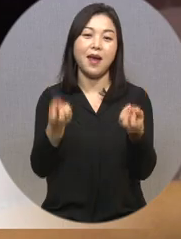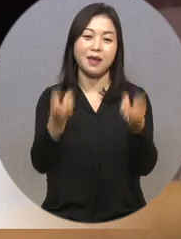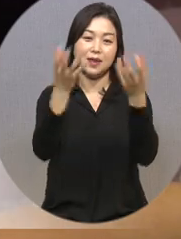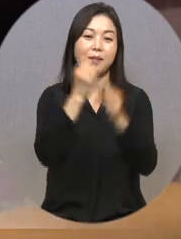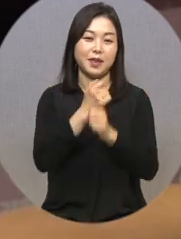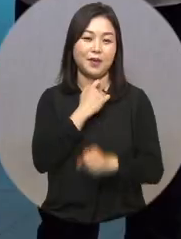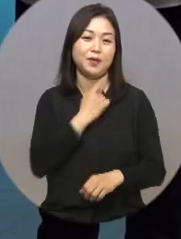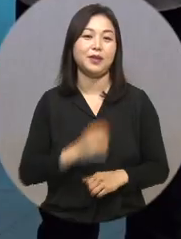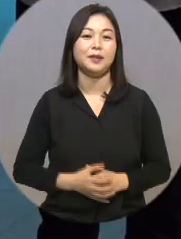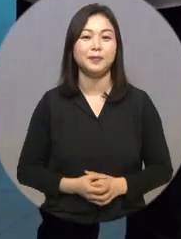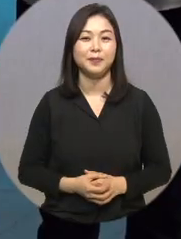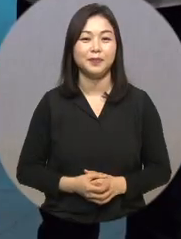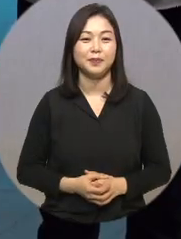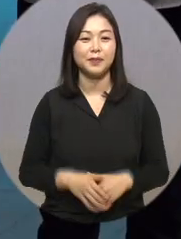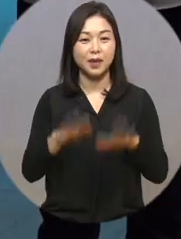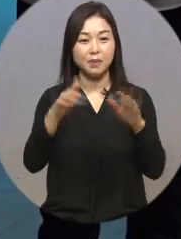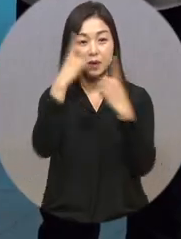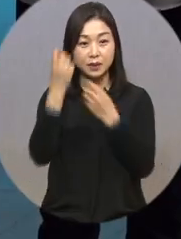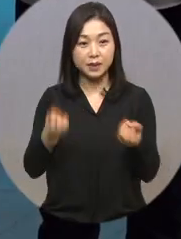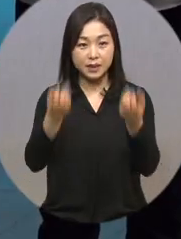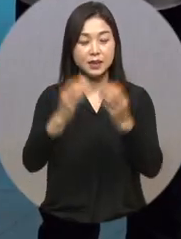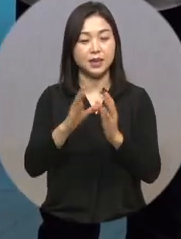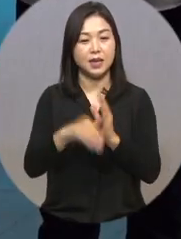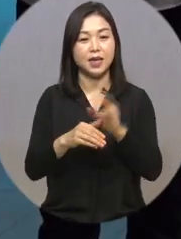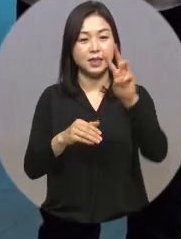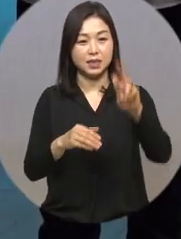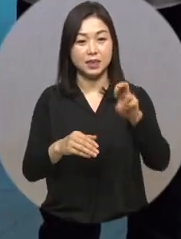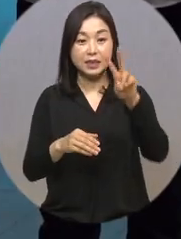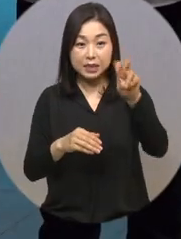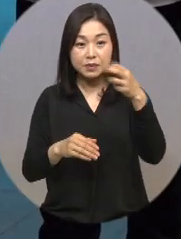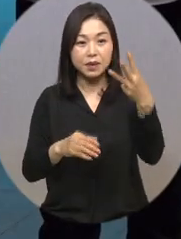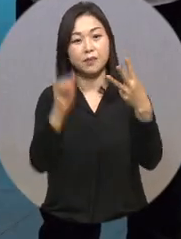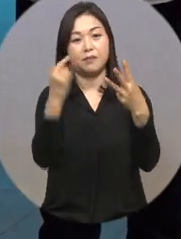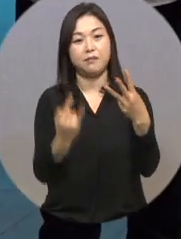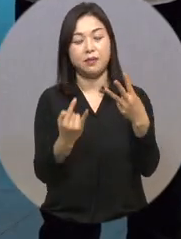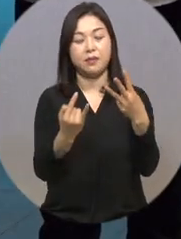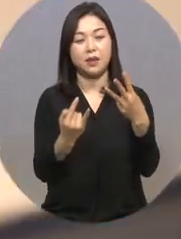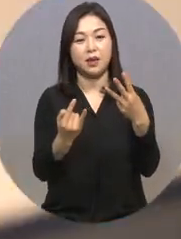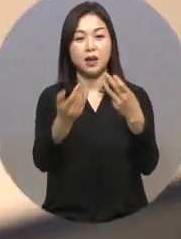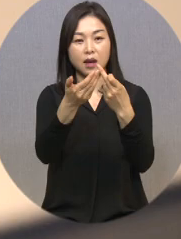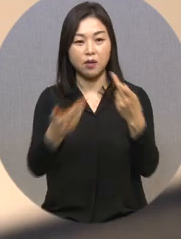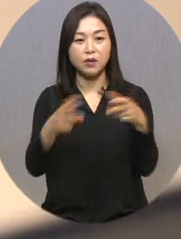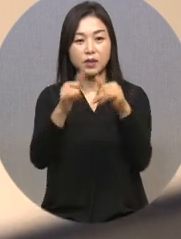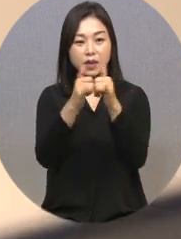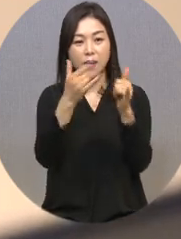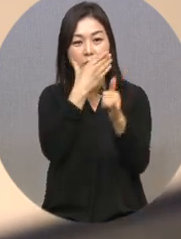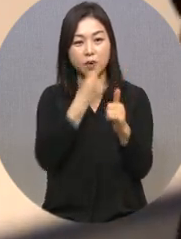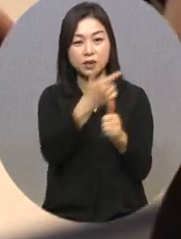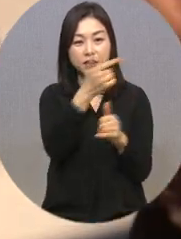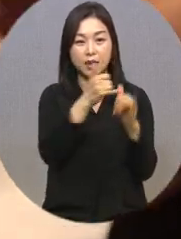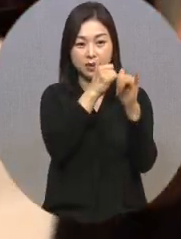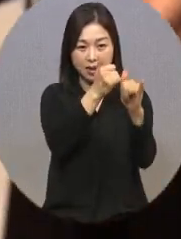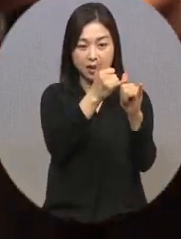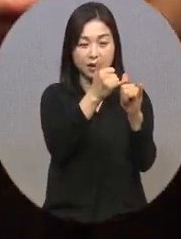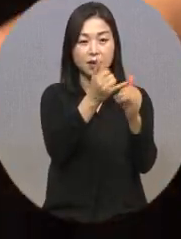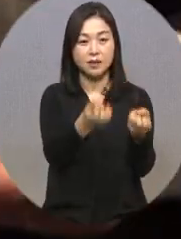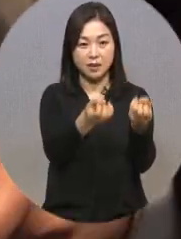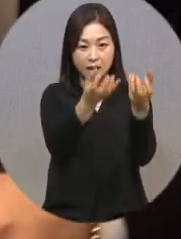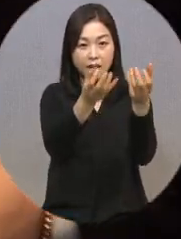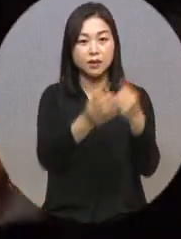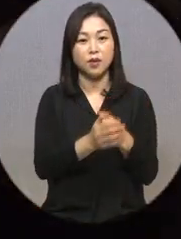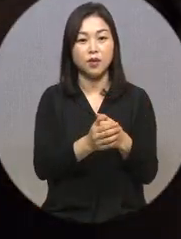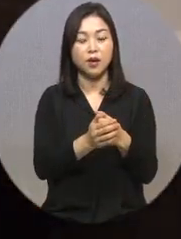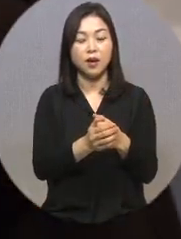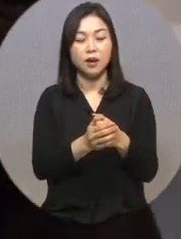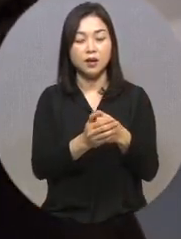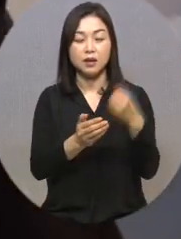합니다. 이번 기념식에서는 제23회 강원도 장애인 복지대상 시상식, 제4회 강원도 장애인 생활수기